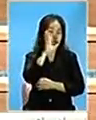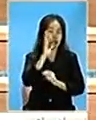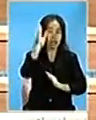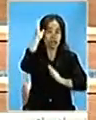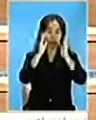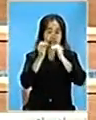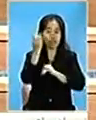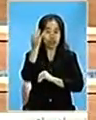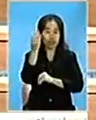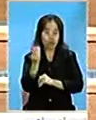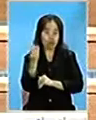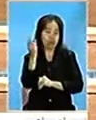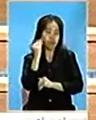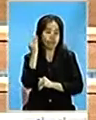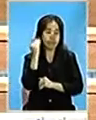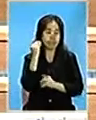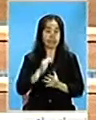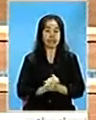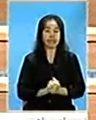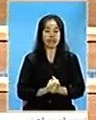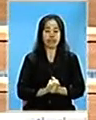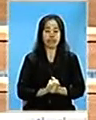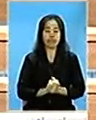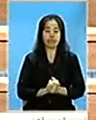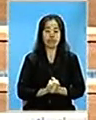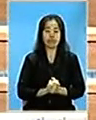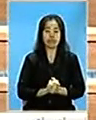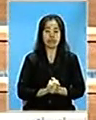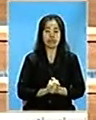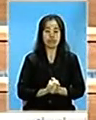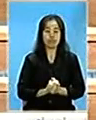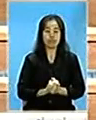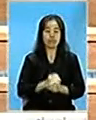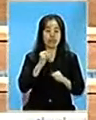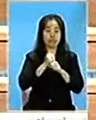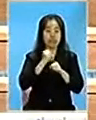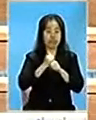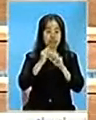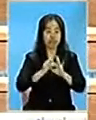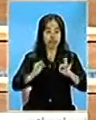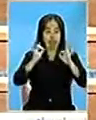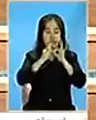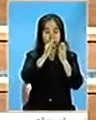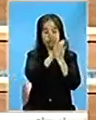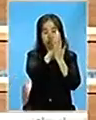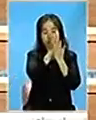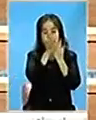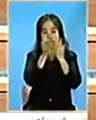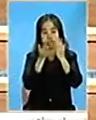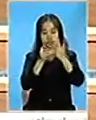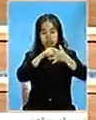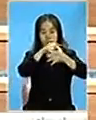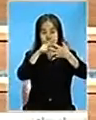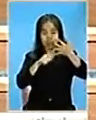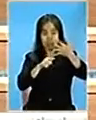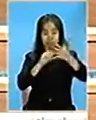ยท่านประธานครับพันธกิจหลักทั้ง5ด้าน